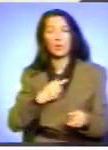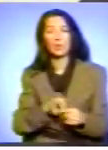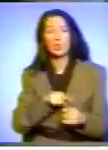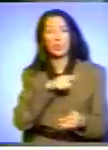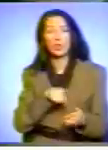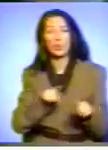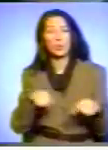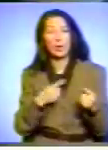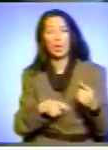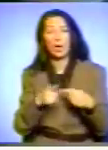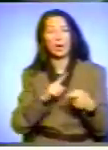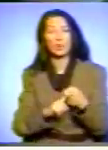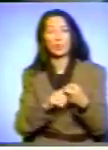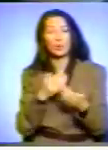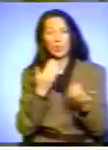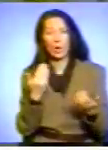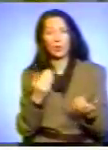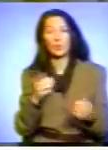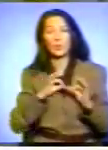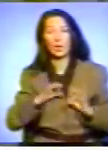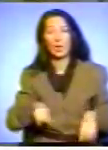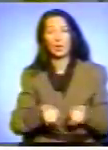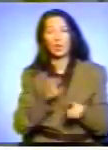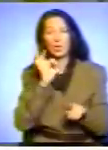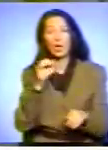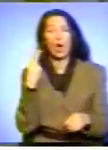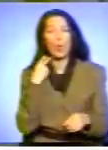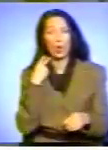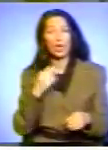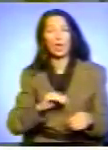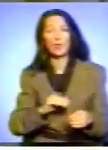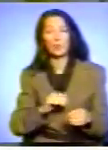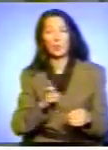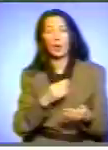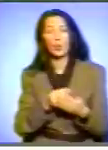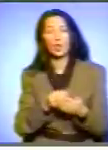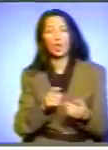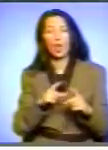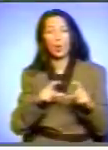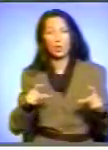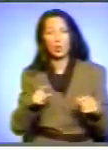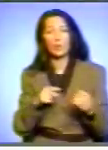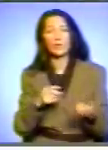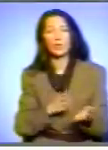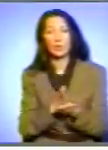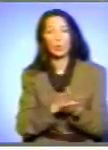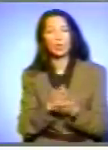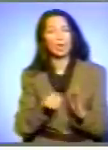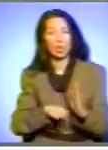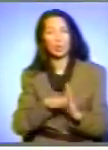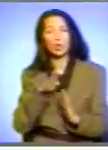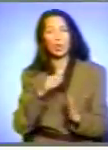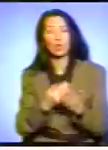немає. Чиновник також зазначив, борги бюджетних установ за спожиті комунальні послуги лише зростають. Від початку року на